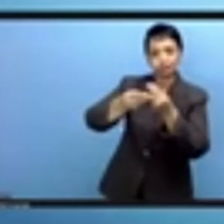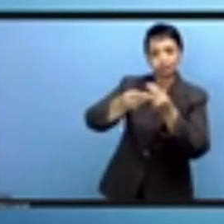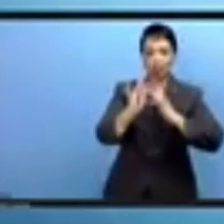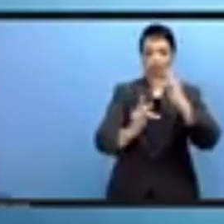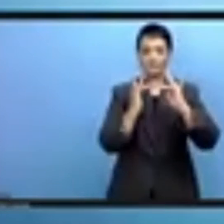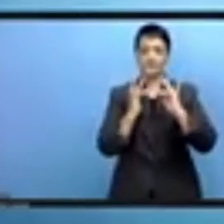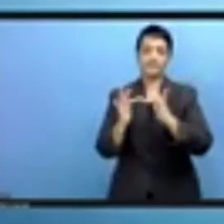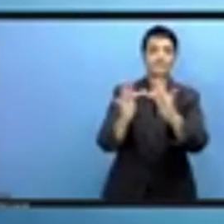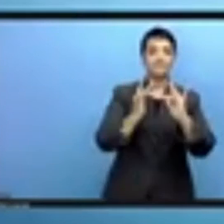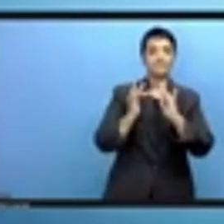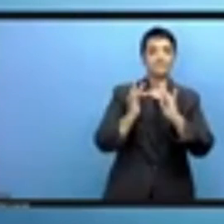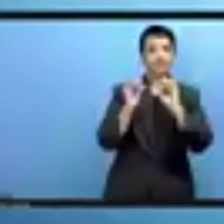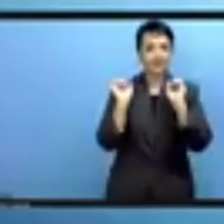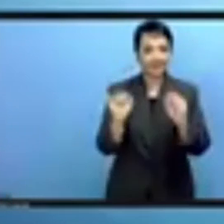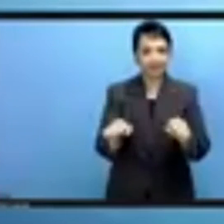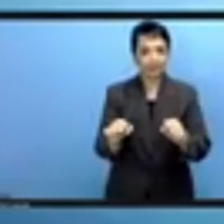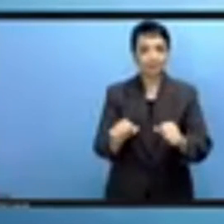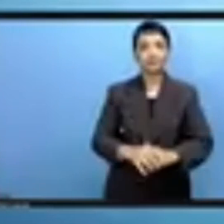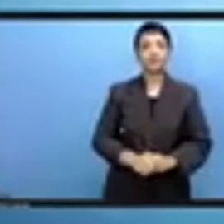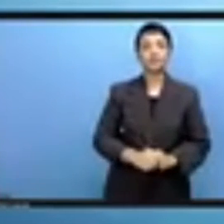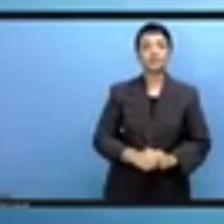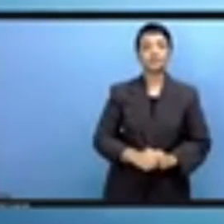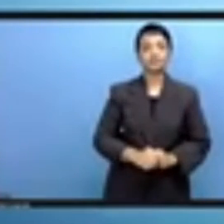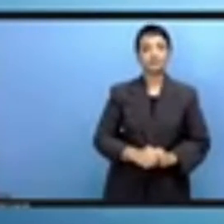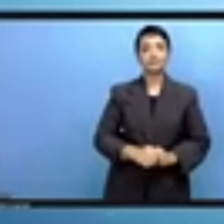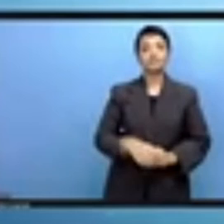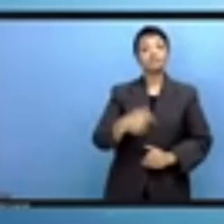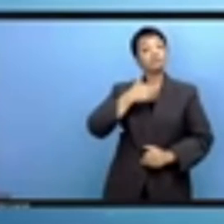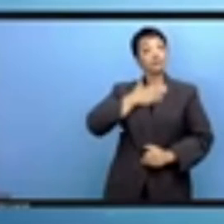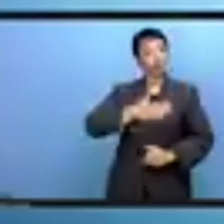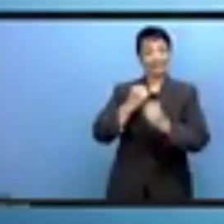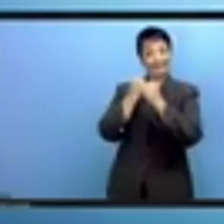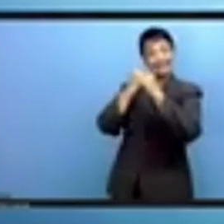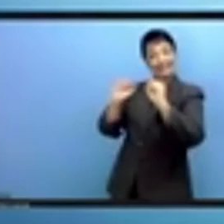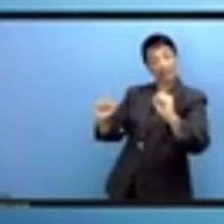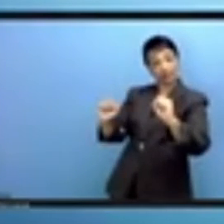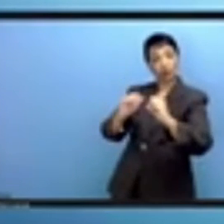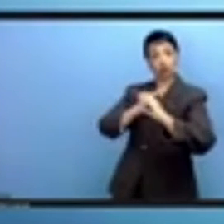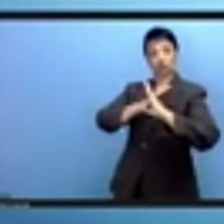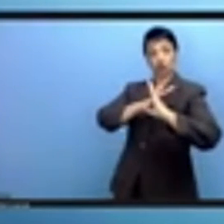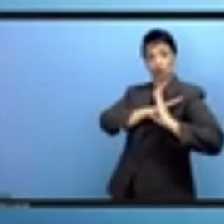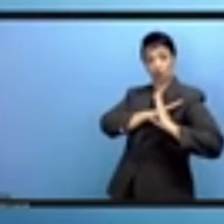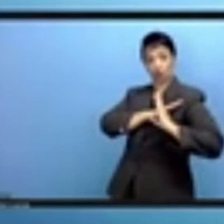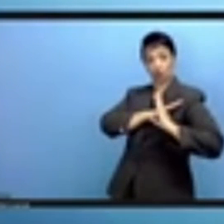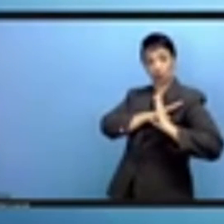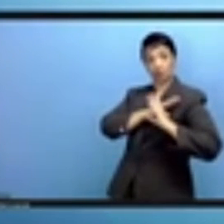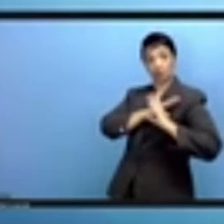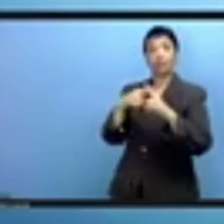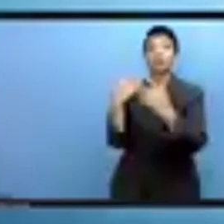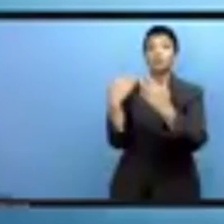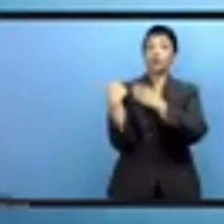以创建一个强有力的数字平台来支持数字生态系统。